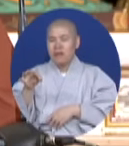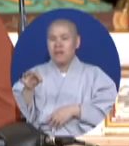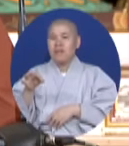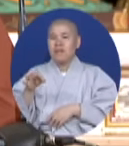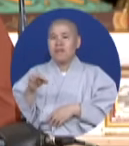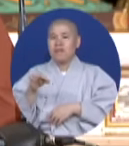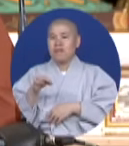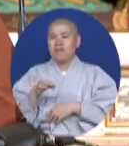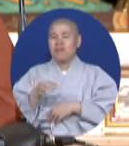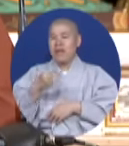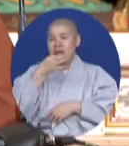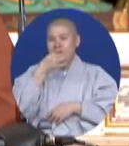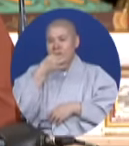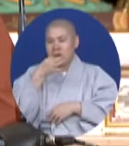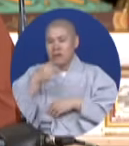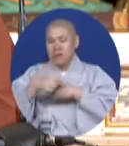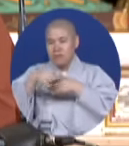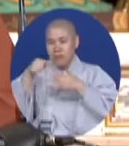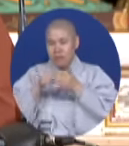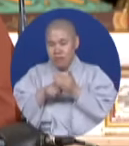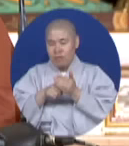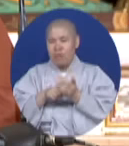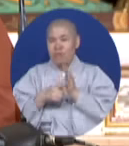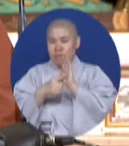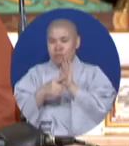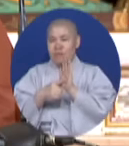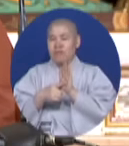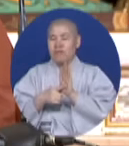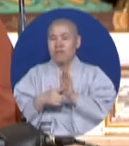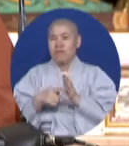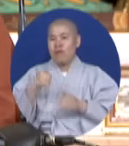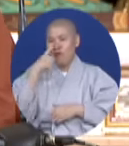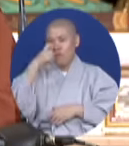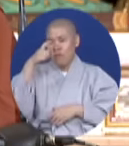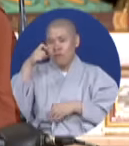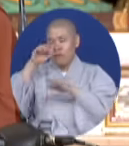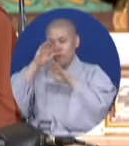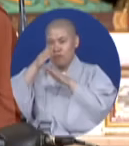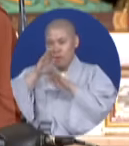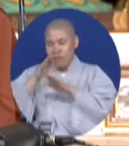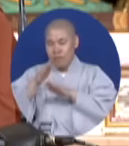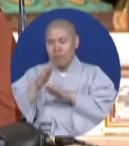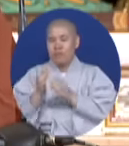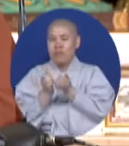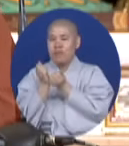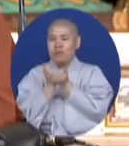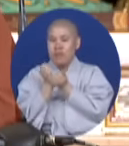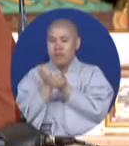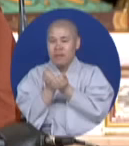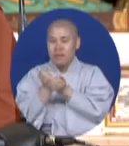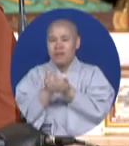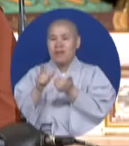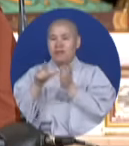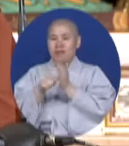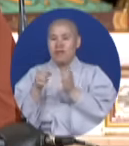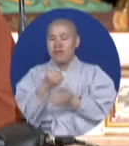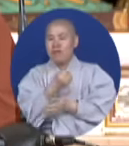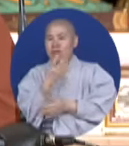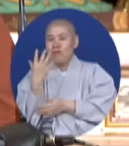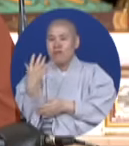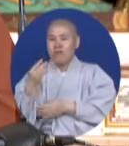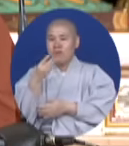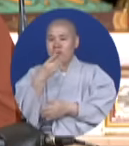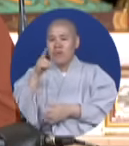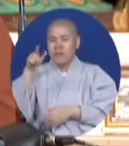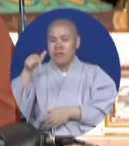하셨어요. 아주 멋진 해석입니다. 그런데 근래에 유명한